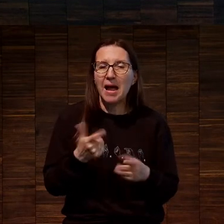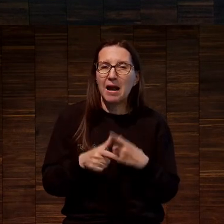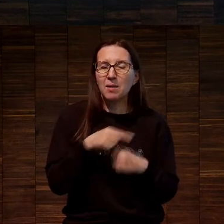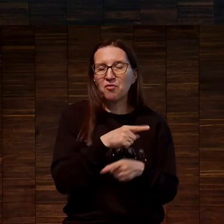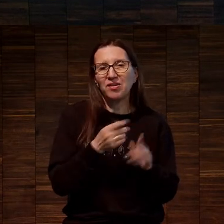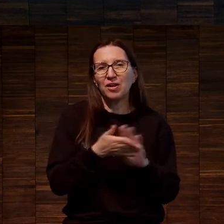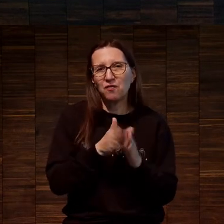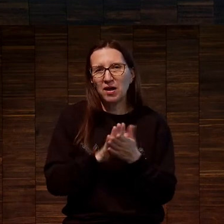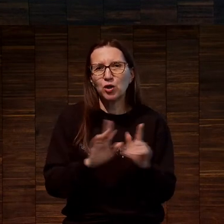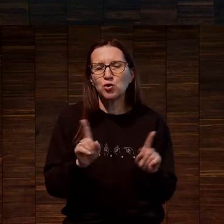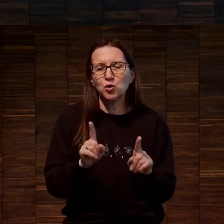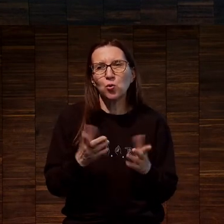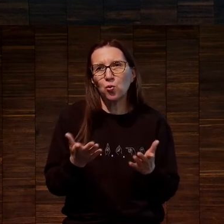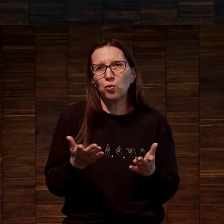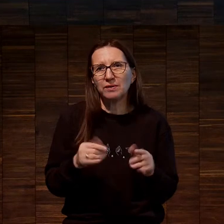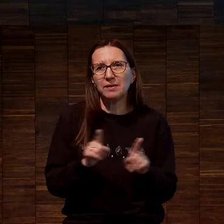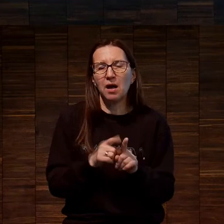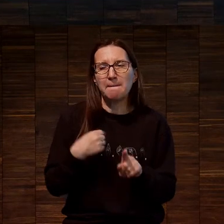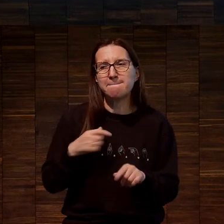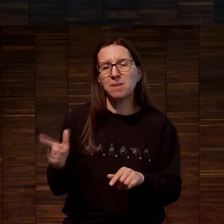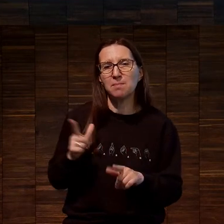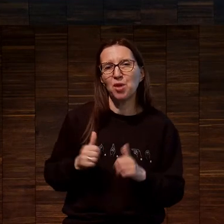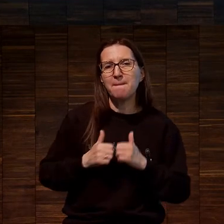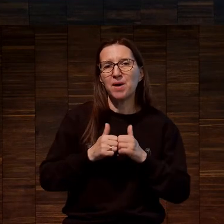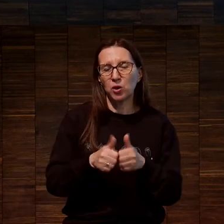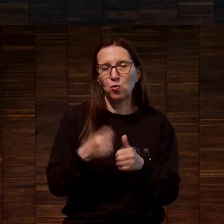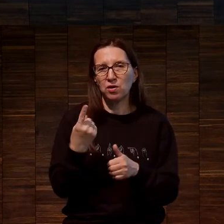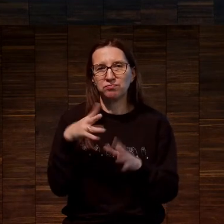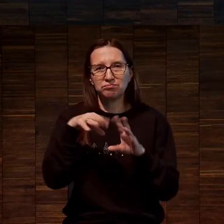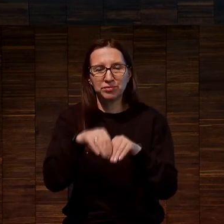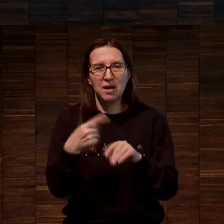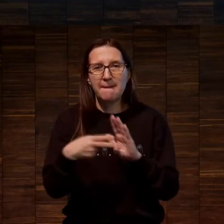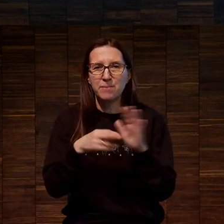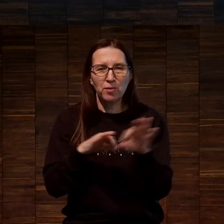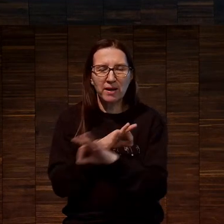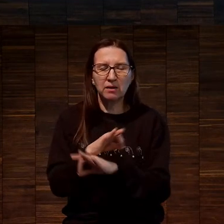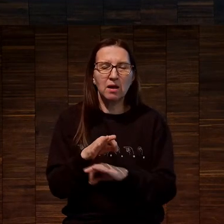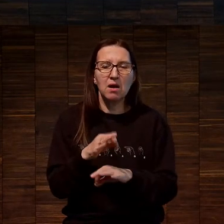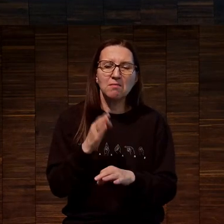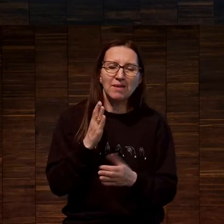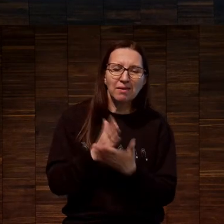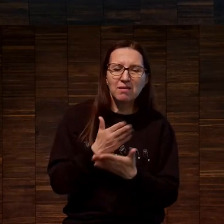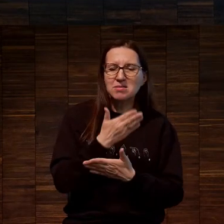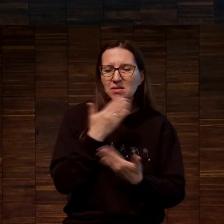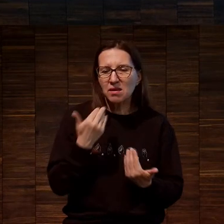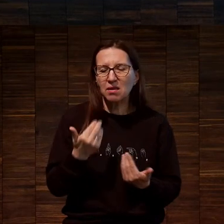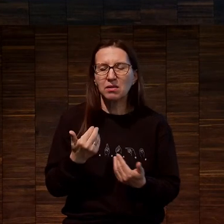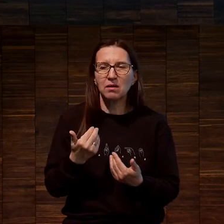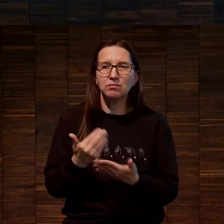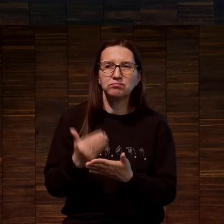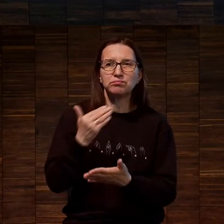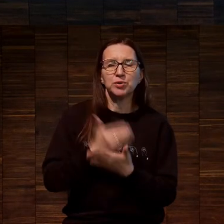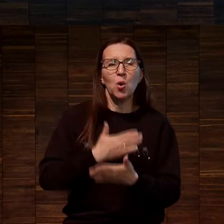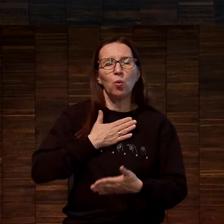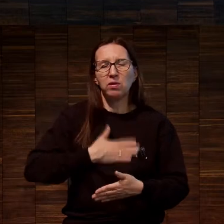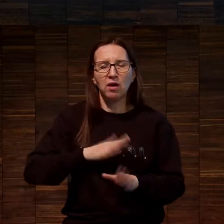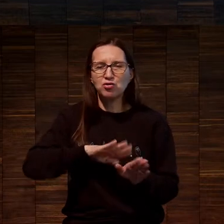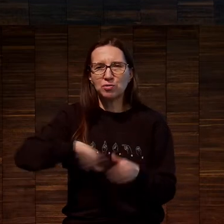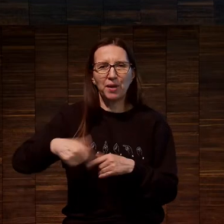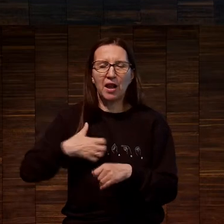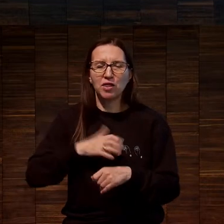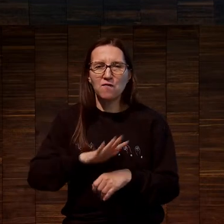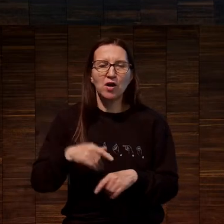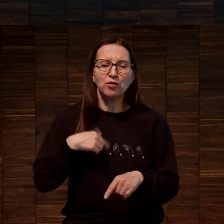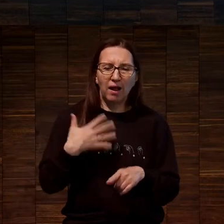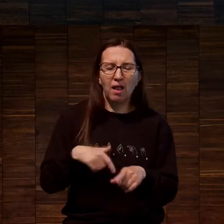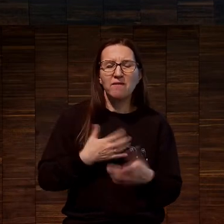договорились, что между собой, например, да, как партнер, работающий над этим проектом, да, что она для вас не имеет значения, или что, не знаю, она будет иметь значение там, через 5 лет или так далее. То